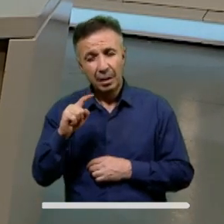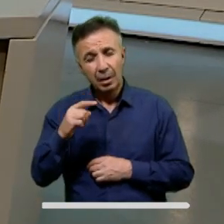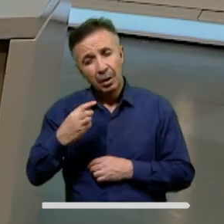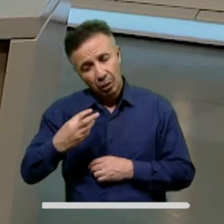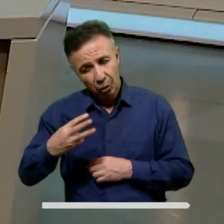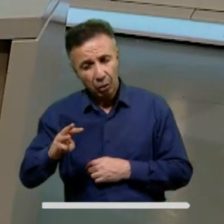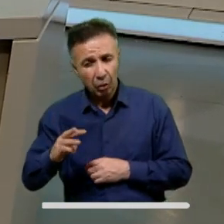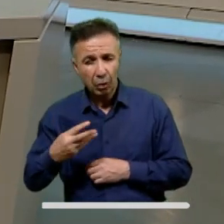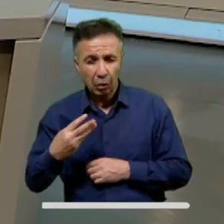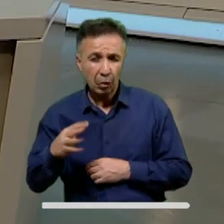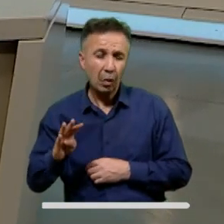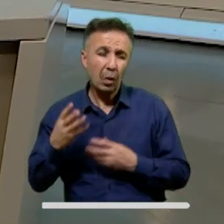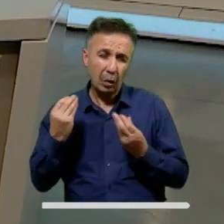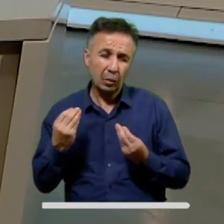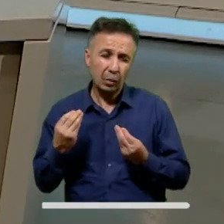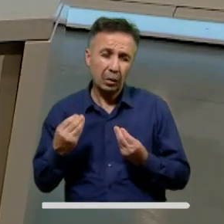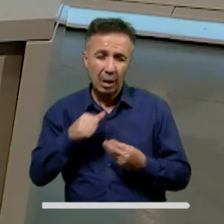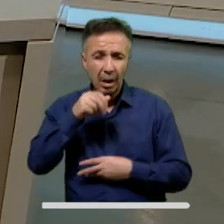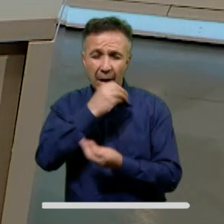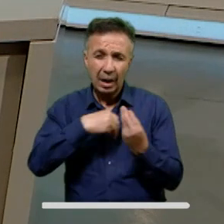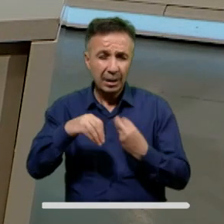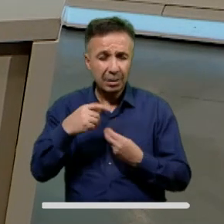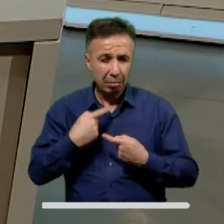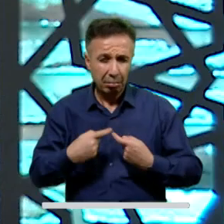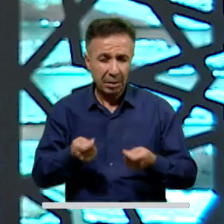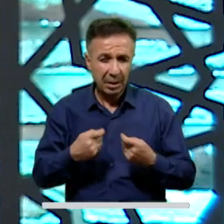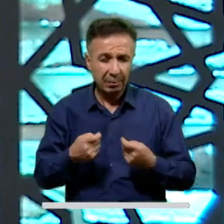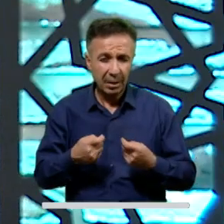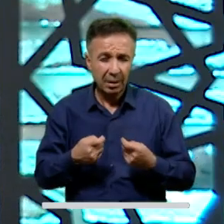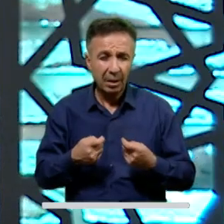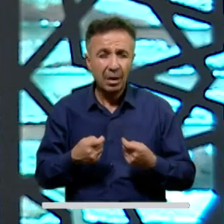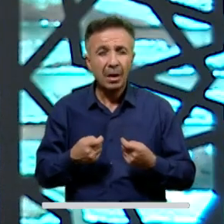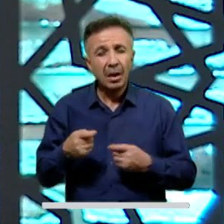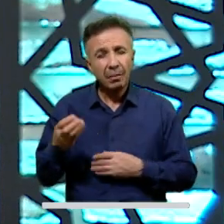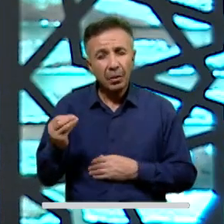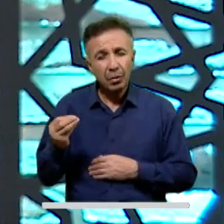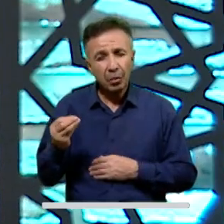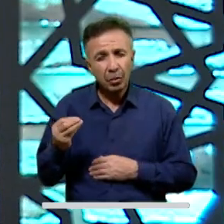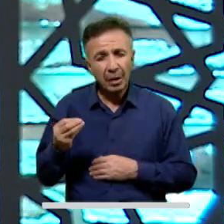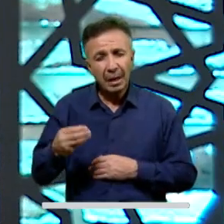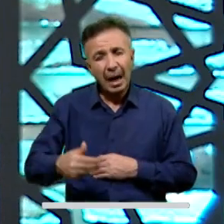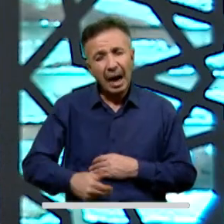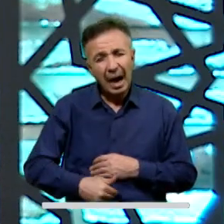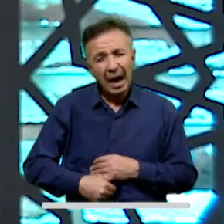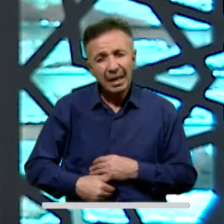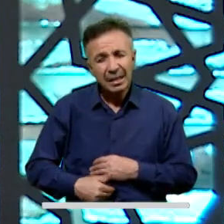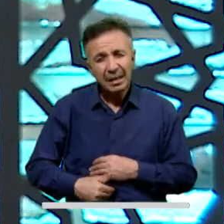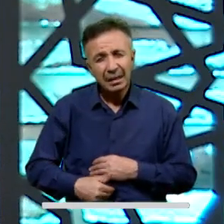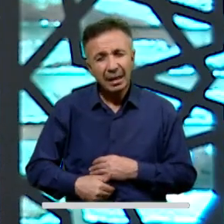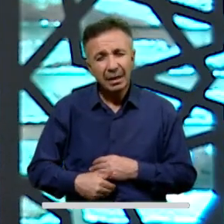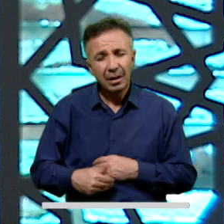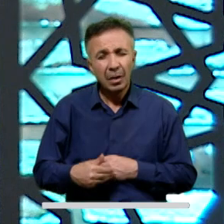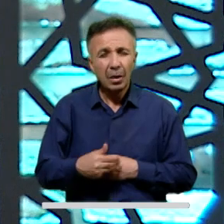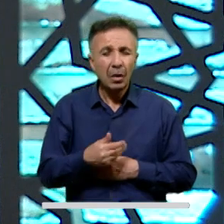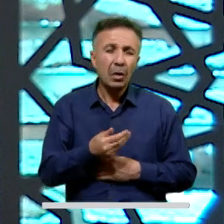masrafları. Evet. Fakat biz daha Afrika ülkelerinde çocukların açlıktan öldüğünü televizyonlarda her gün izliyoruz. Acaba